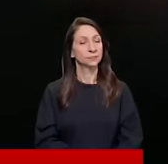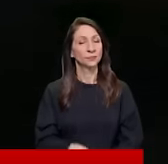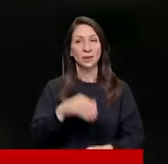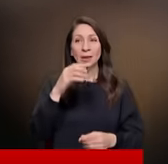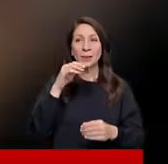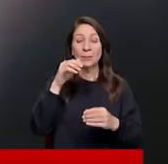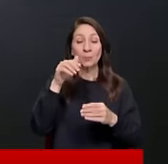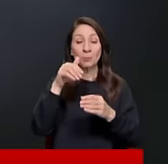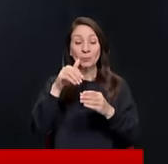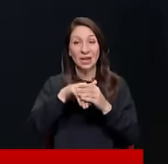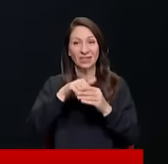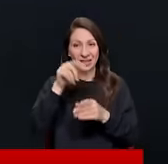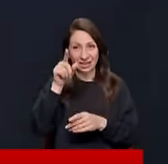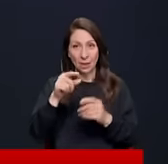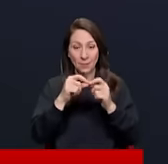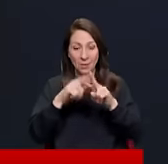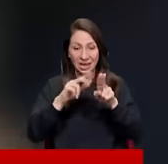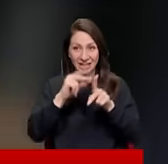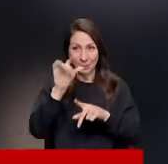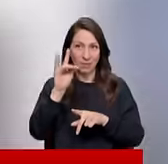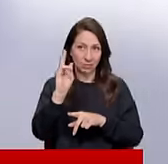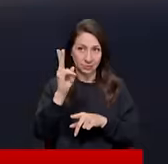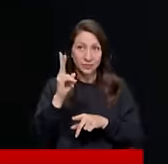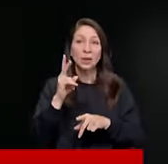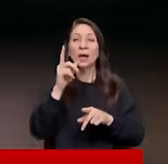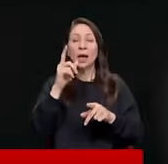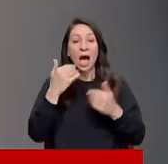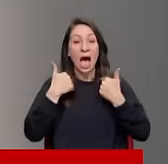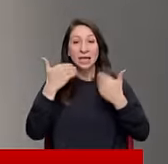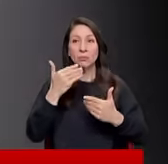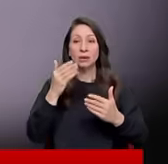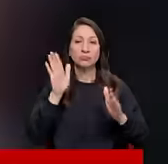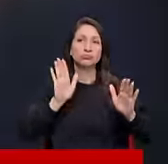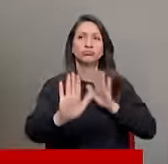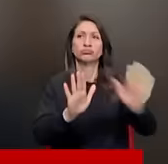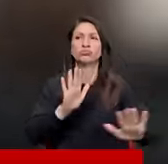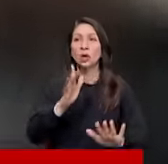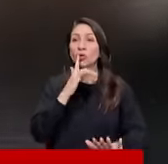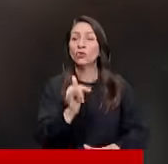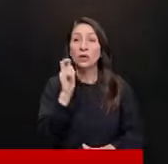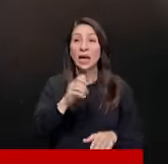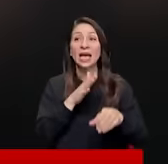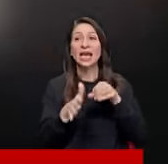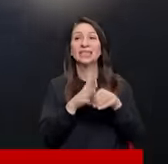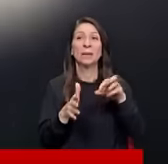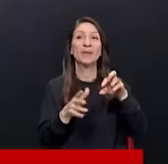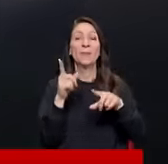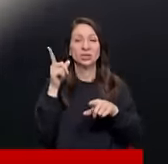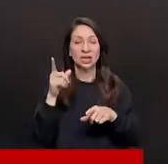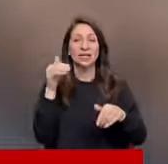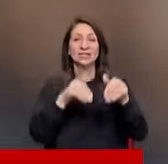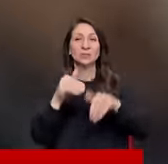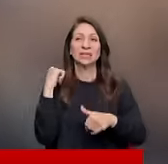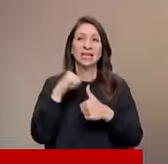MHP milletvekili Baki Ersoy'un ilçe seçim kurulu hakimine fiziki müdahalede bulundu. Küfür ettiği Kayseri Pınarbaşı'nda